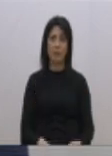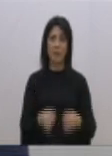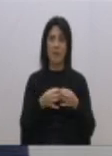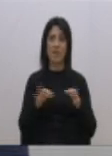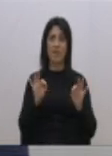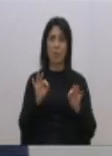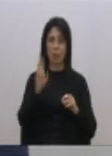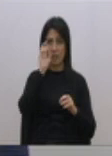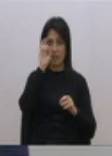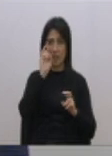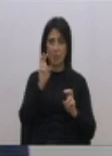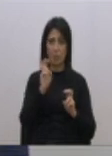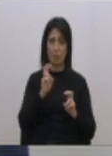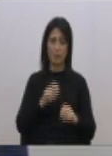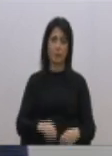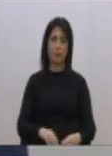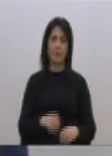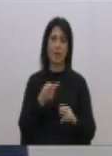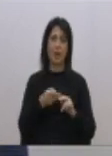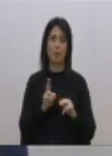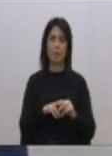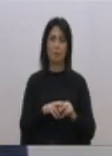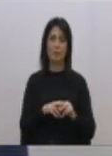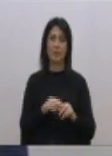დამოუკიდებელ სახელმწიფოებად. ამიტომ